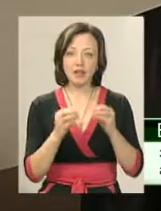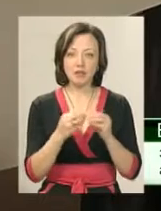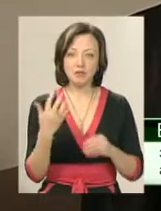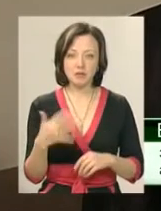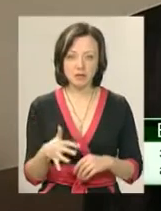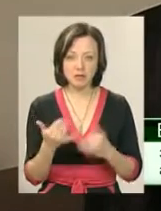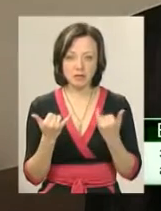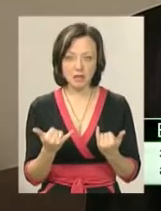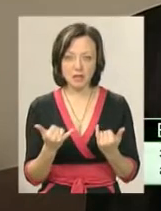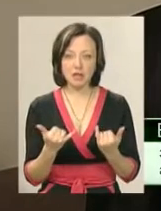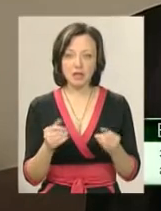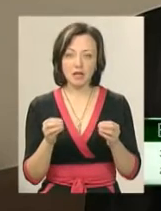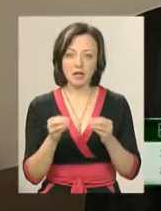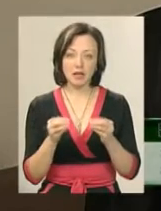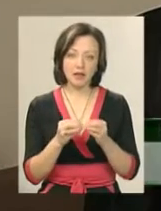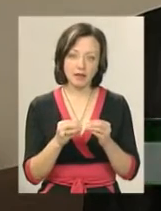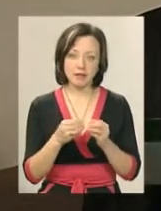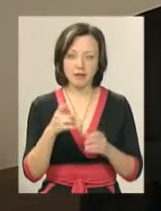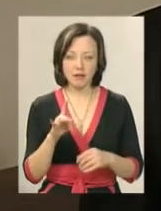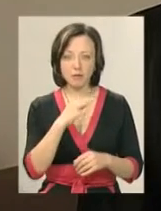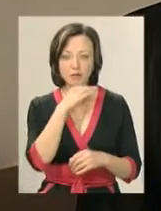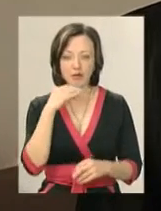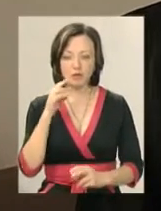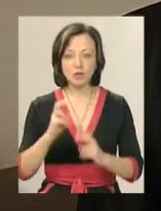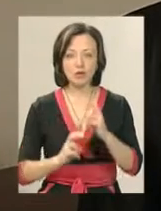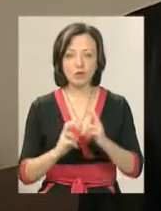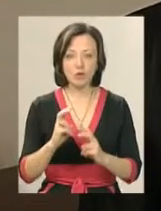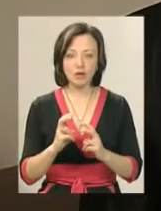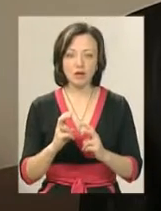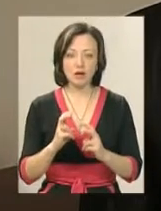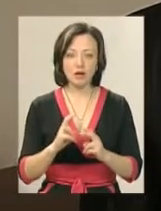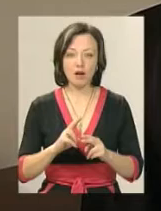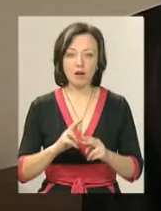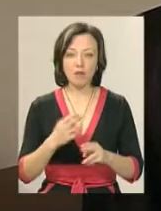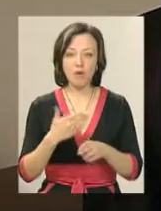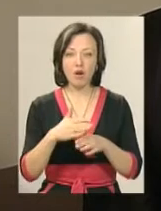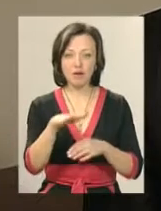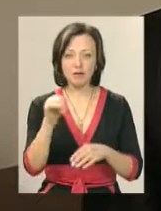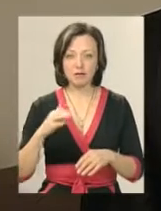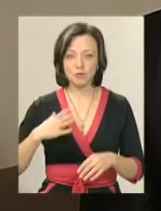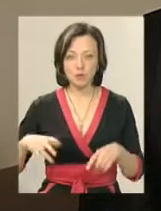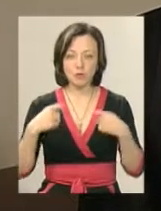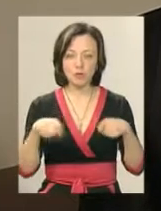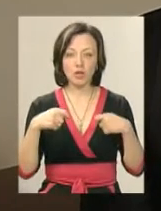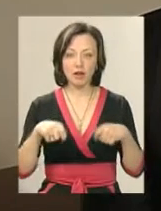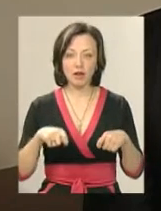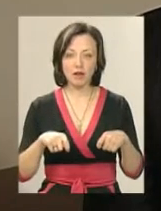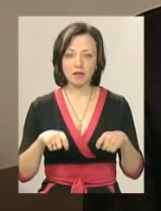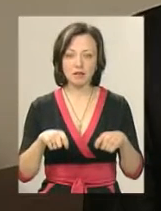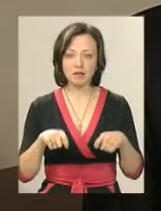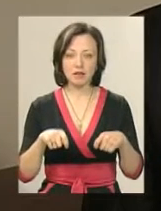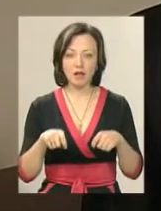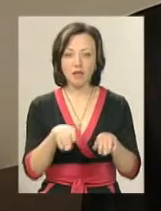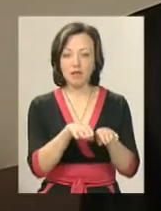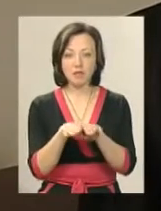зараз 10 гривень. Багато заводів розраховується по кредитних ресурсах, вони мусять продавати на межі